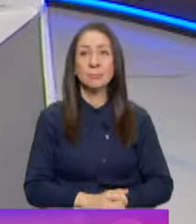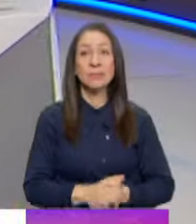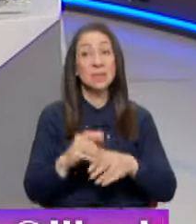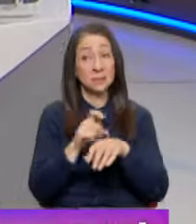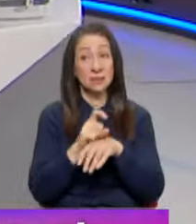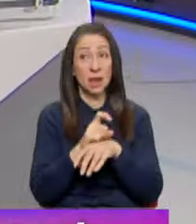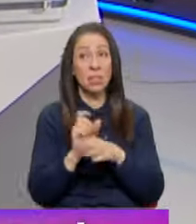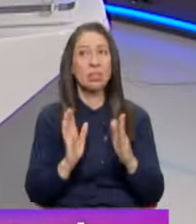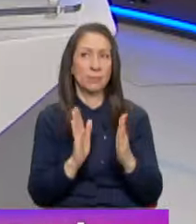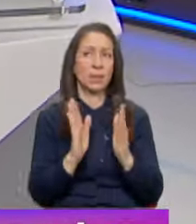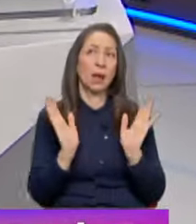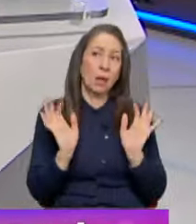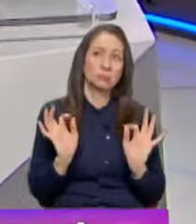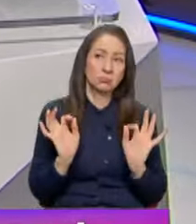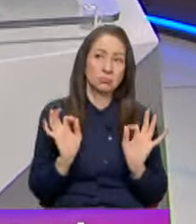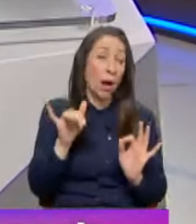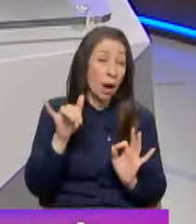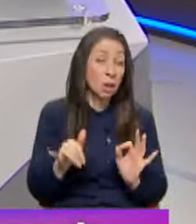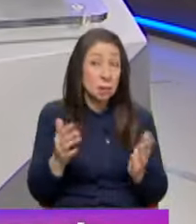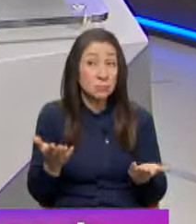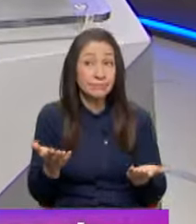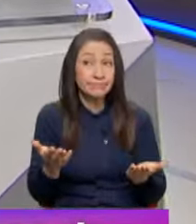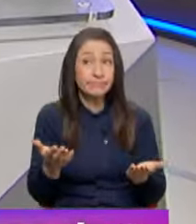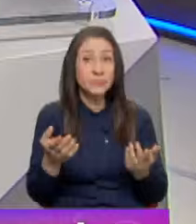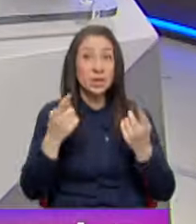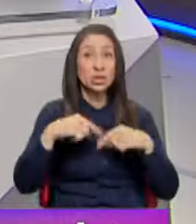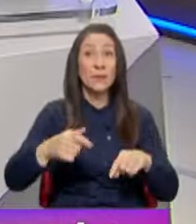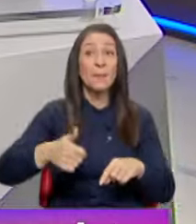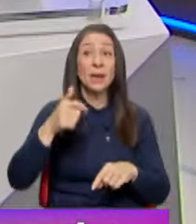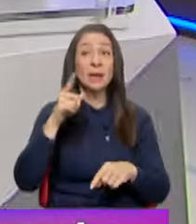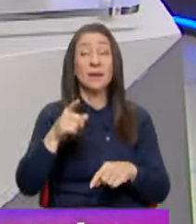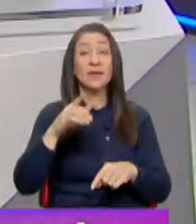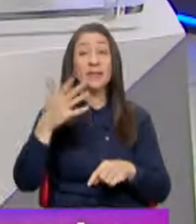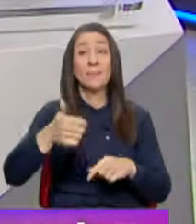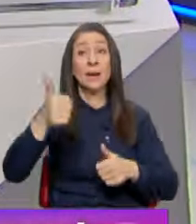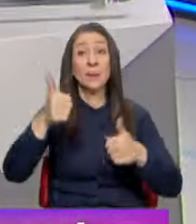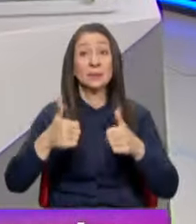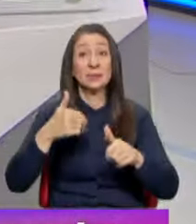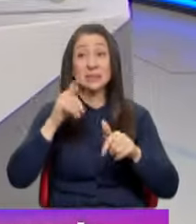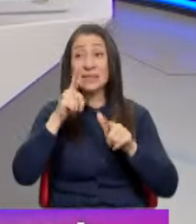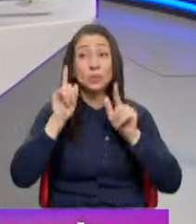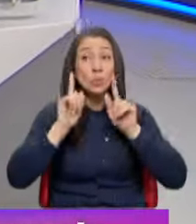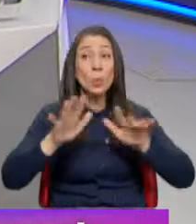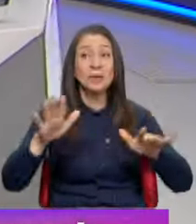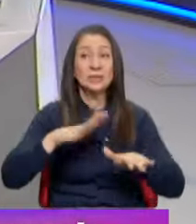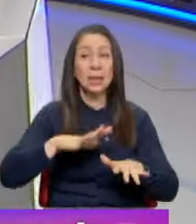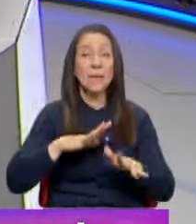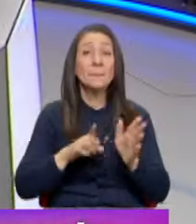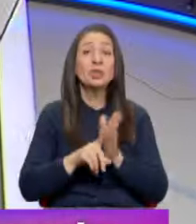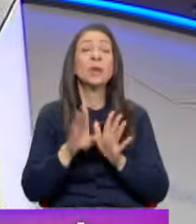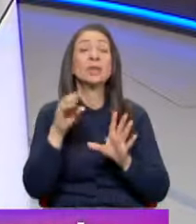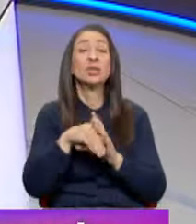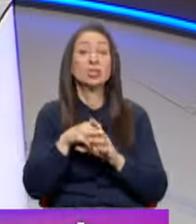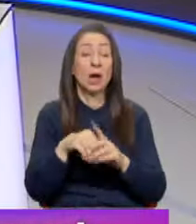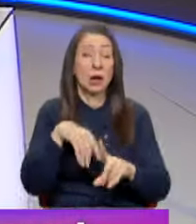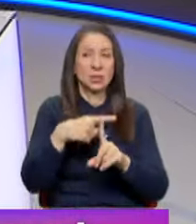kızgınlar tepkiler Haklılar Eee çevre bakanını ya da diğer bakanları da seslerini duyurmak istediler başaramadıkları